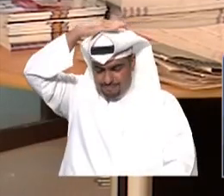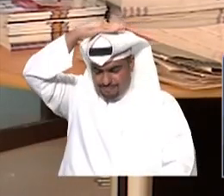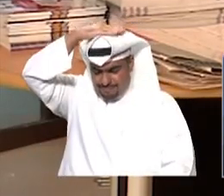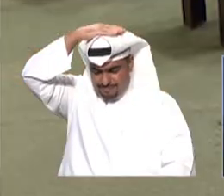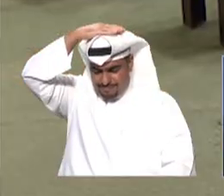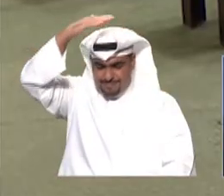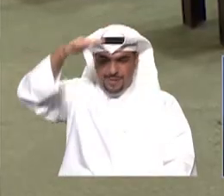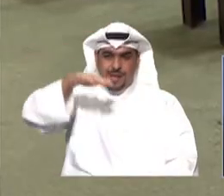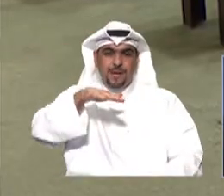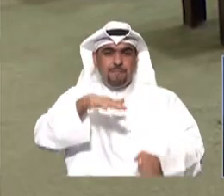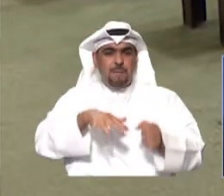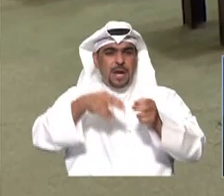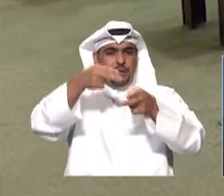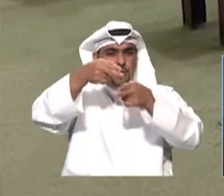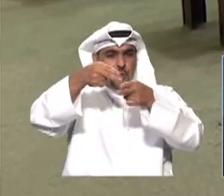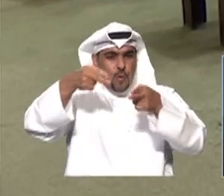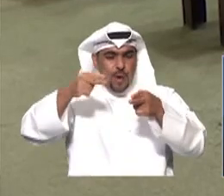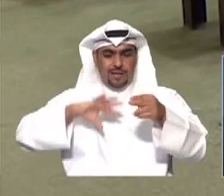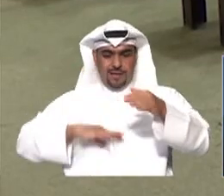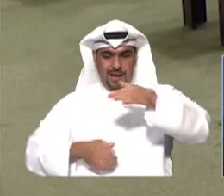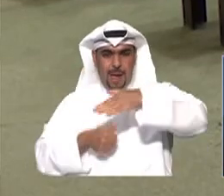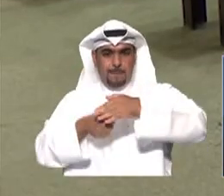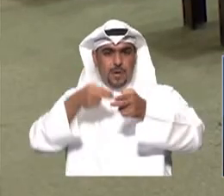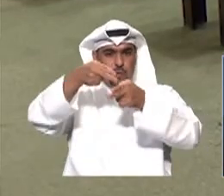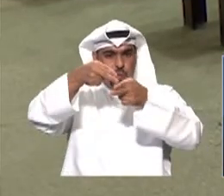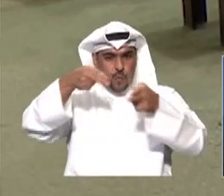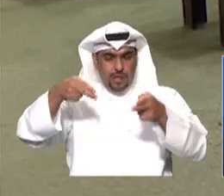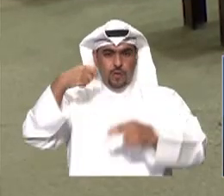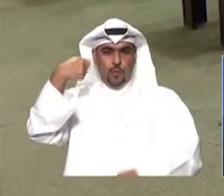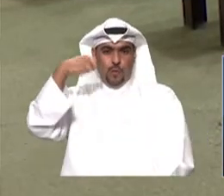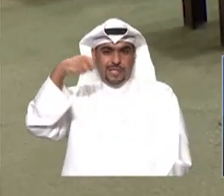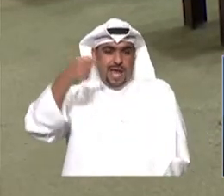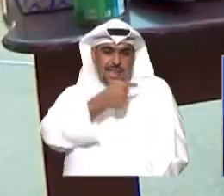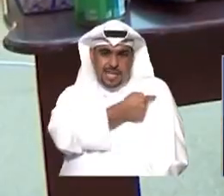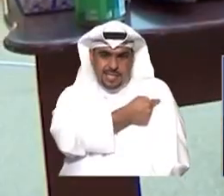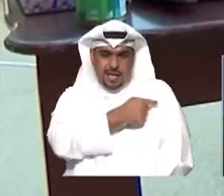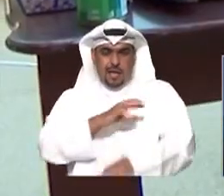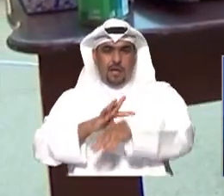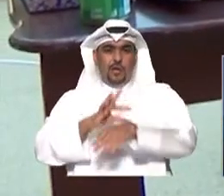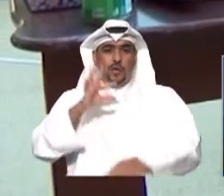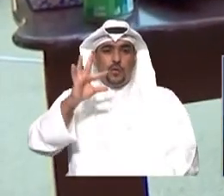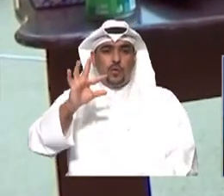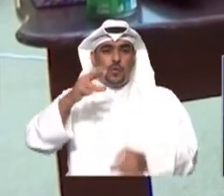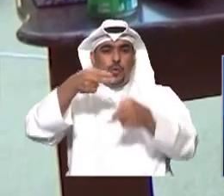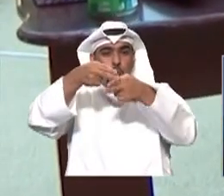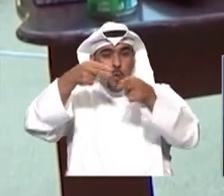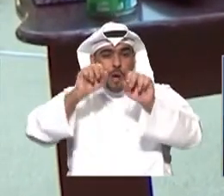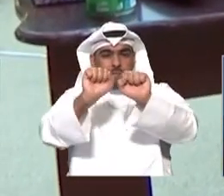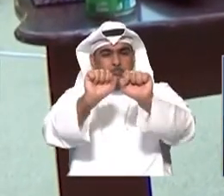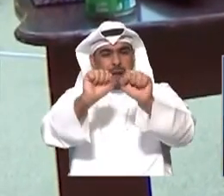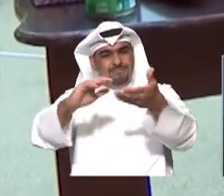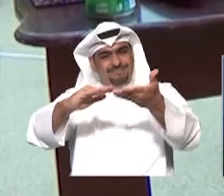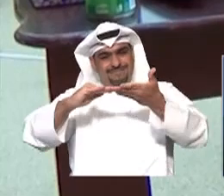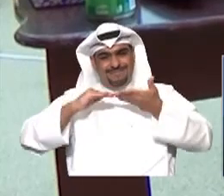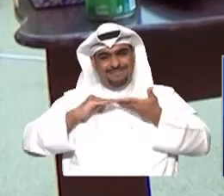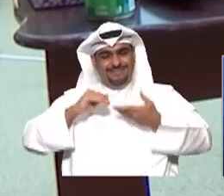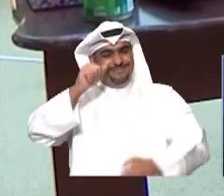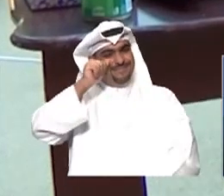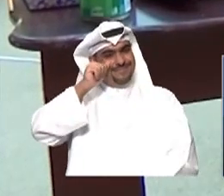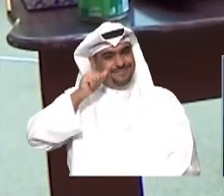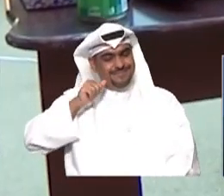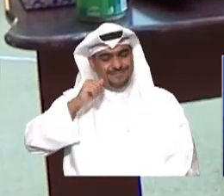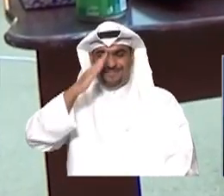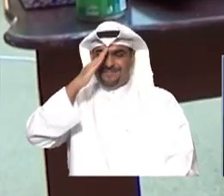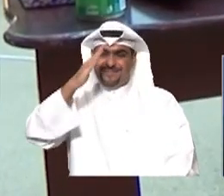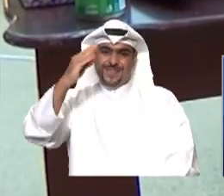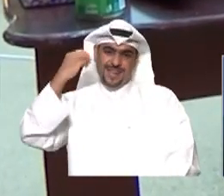وفي منظمات وزارة الصحة السودانية ومفوضية العون الإنساني. ثمنا الدور الإنساني الذي يقوم به